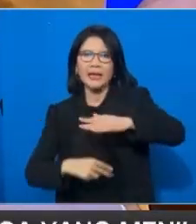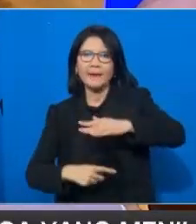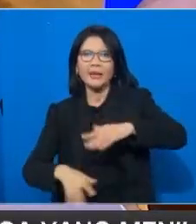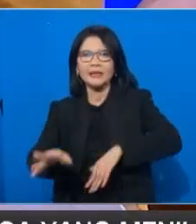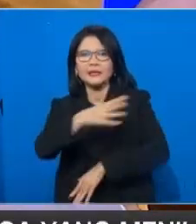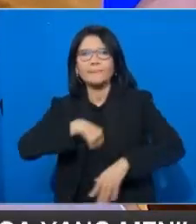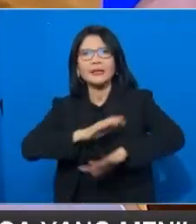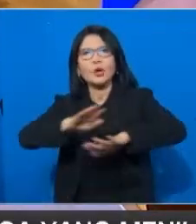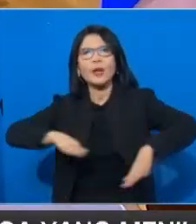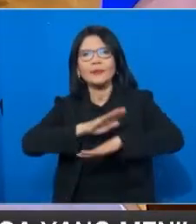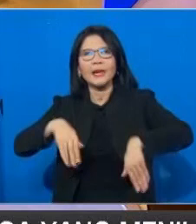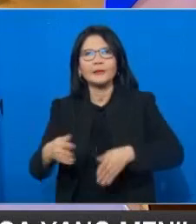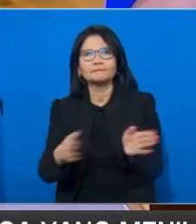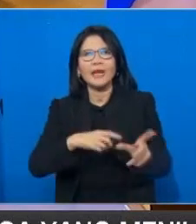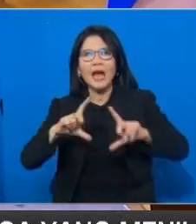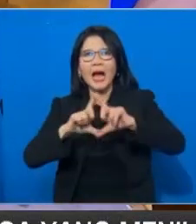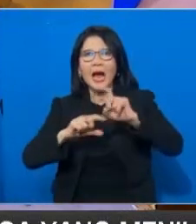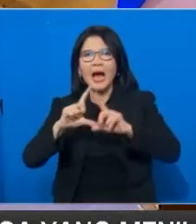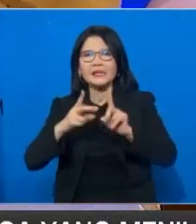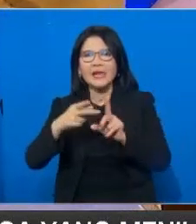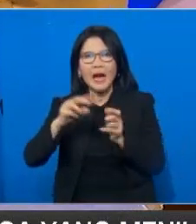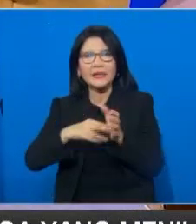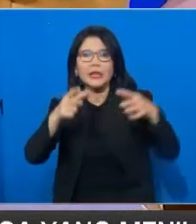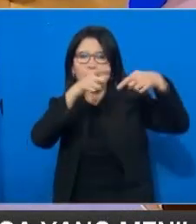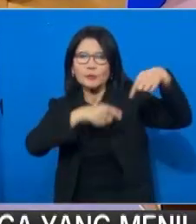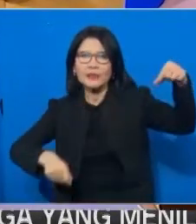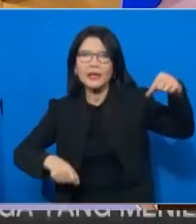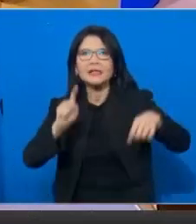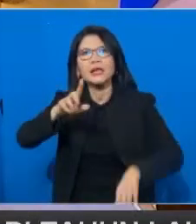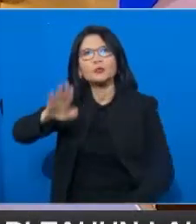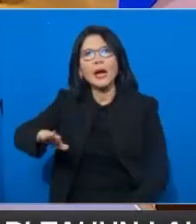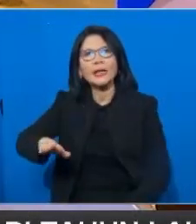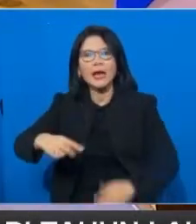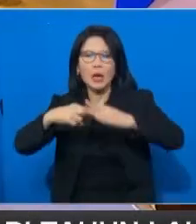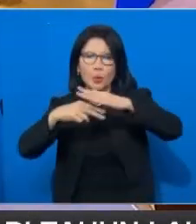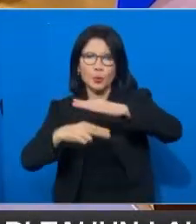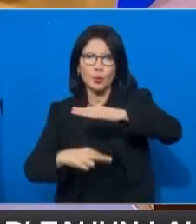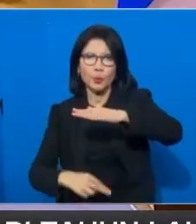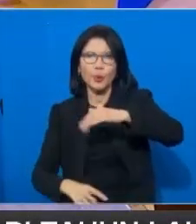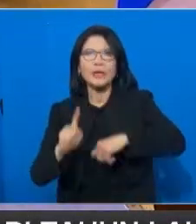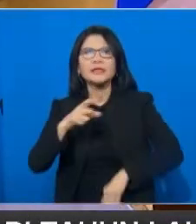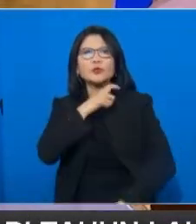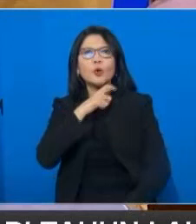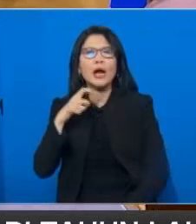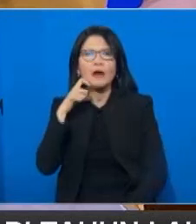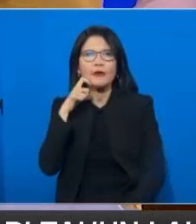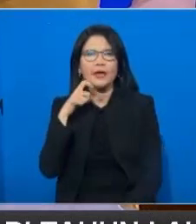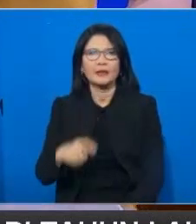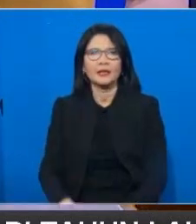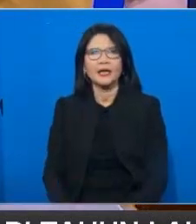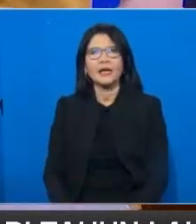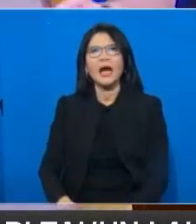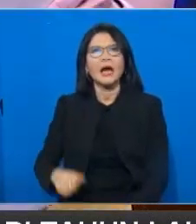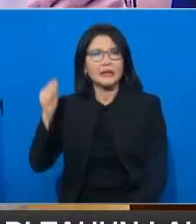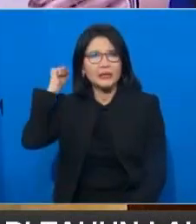di Kabupaten Asahan, Sumatera Utara, seorang balita tewas usai tenggelam di kolam di salah satu kafe. Dan saat kejadian, orang tua